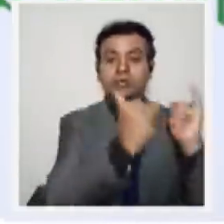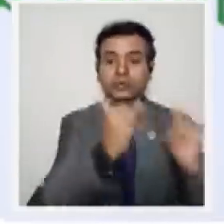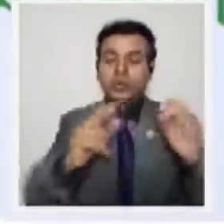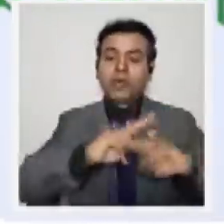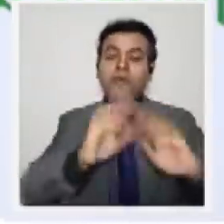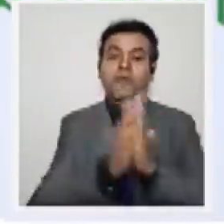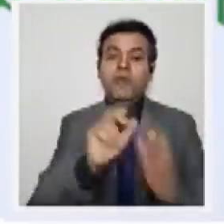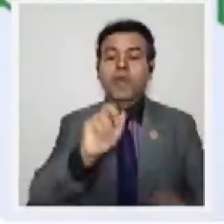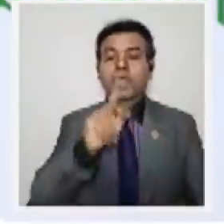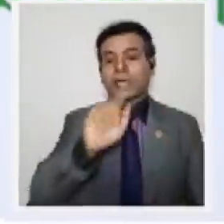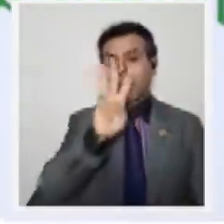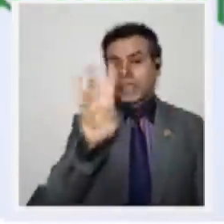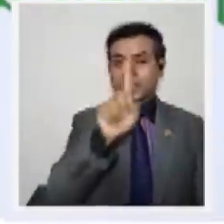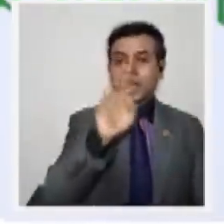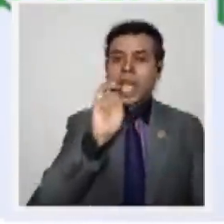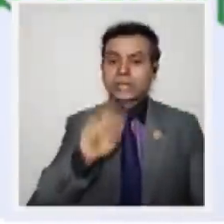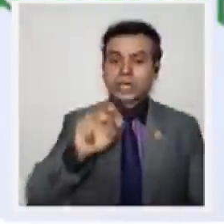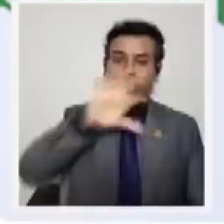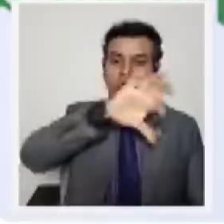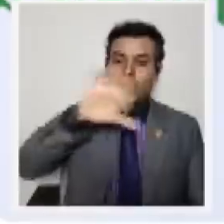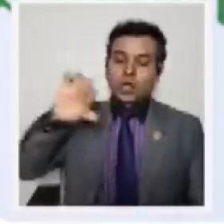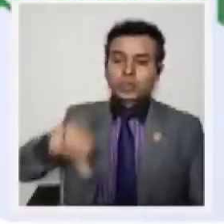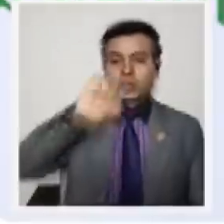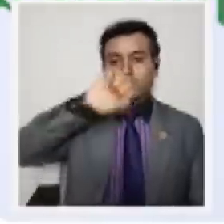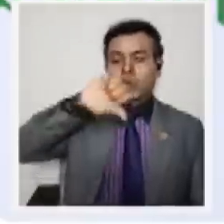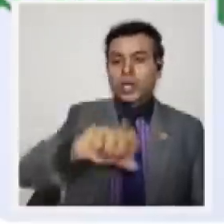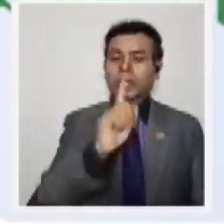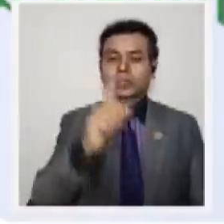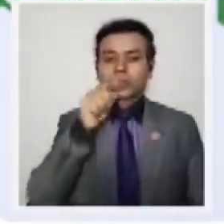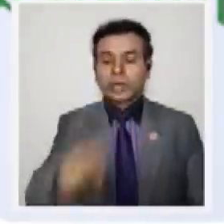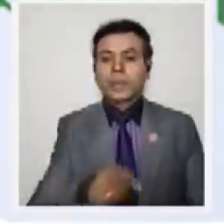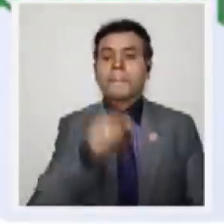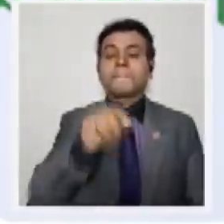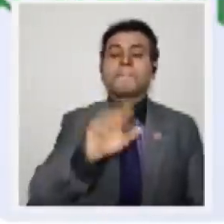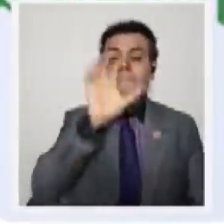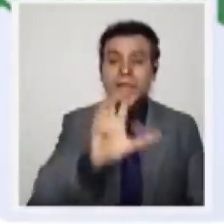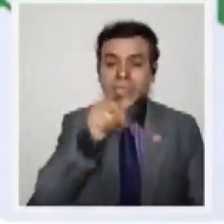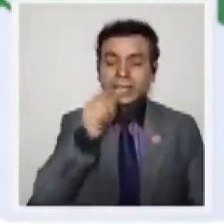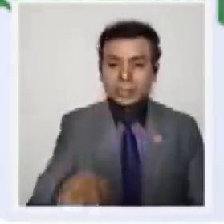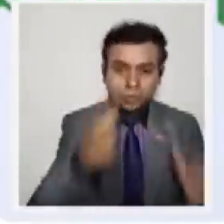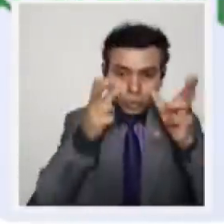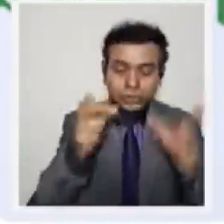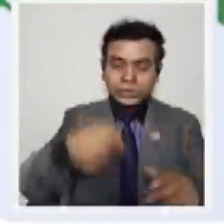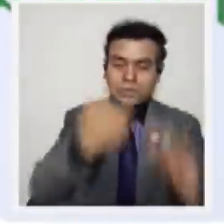হয়েছে 629টি প্রতিষ্ঠান, এবং এর মাধ্যমে তাৎক্ষণিকভাবে কোয়ারেন্টাইন সেবা দেওয়া যায়